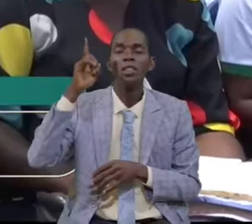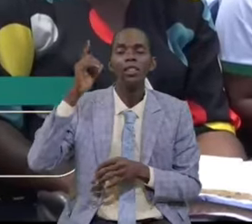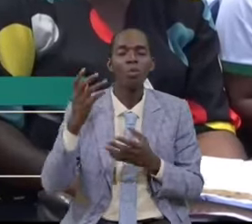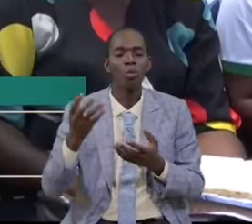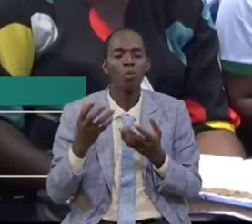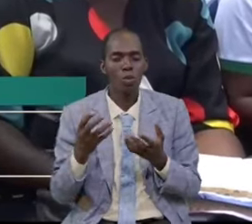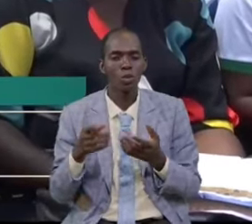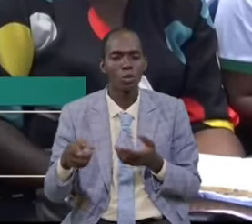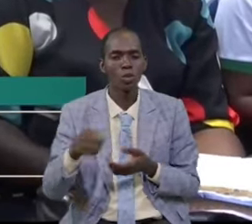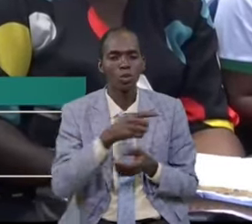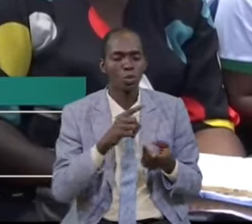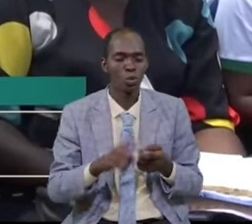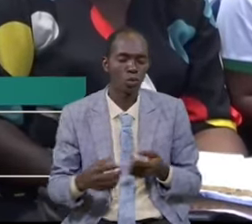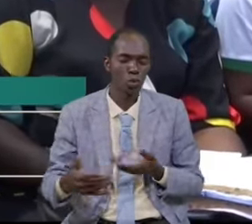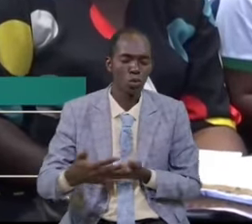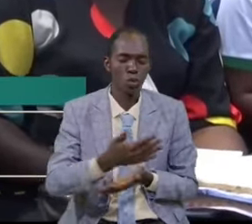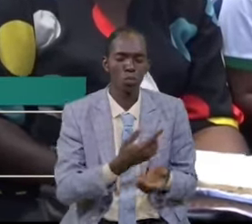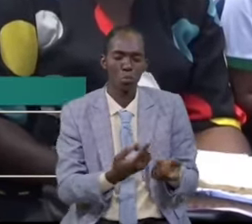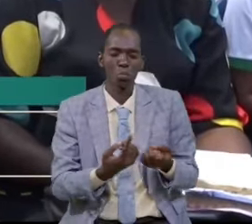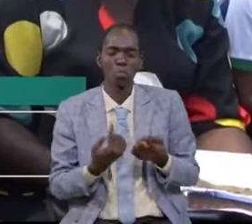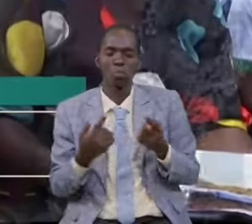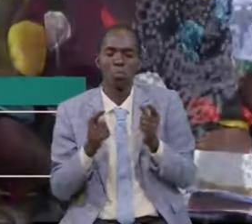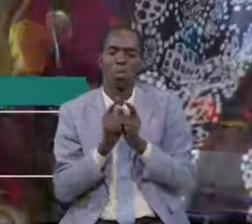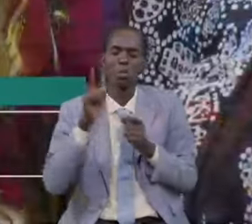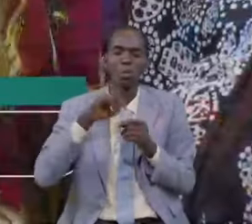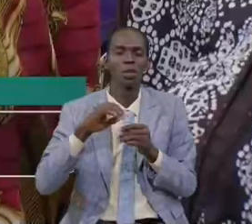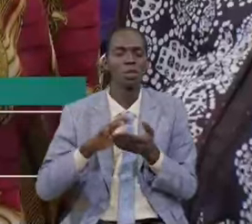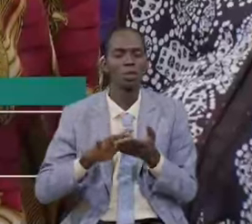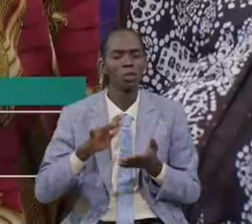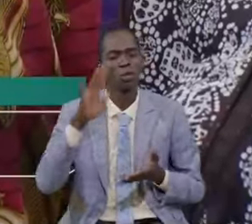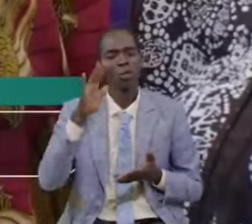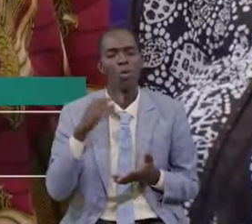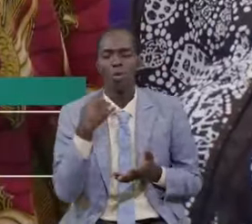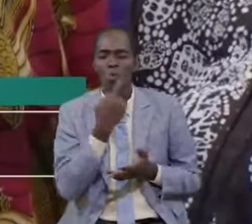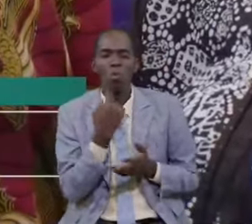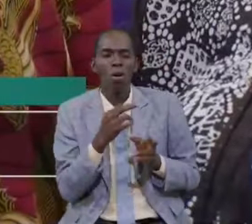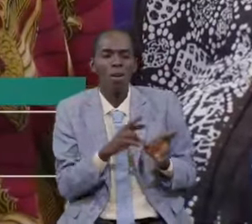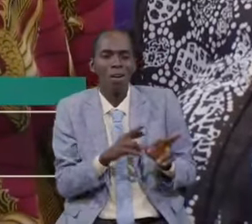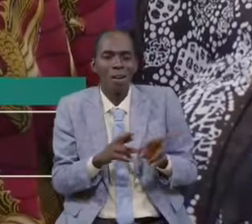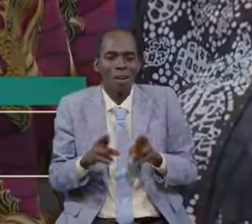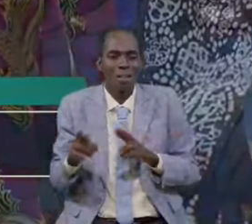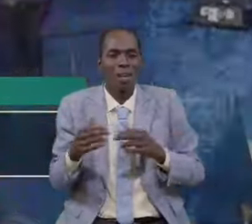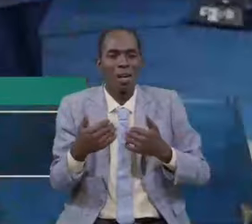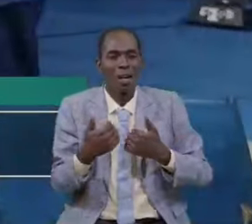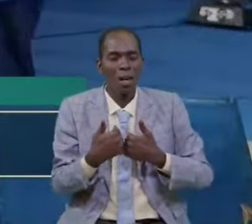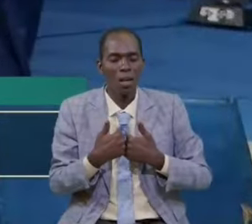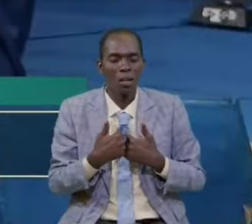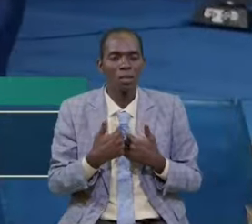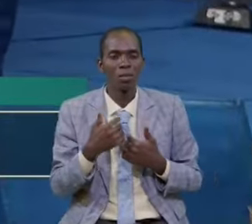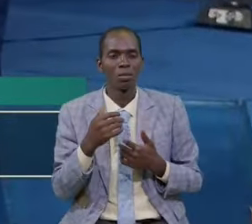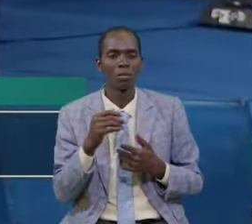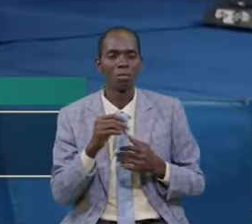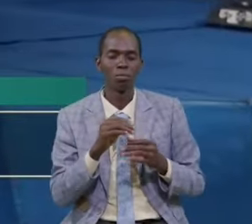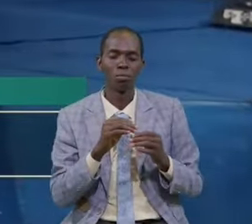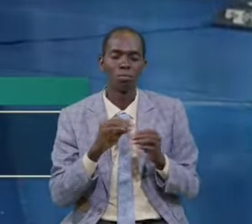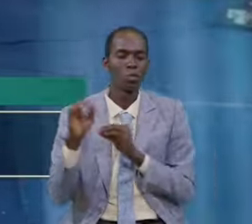faut faire, c'est de venir te placer à côté du maître qui est déjà prêt, qui a déjà marché à la gloire. Et